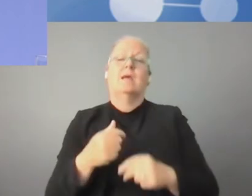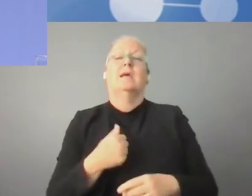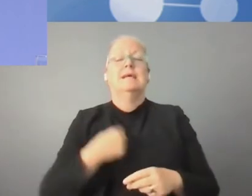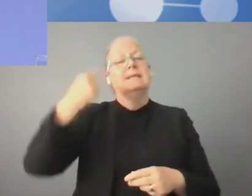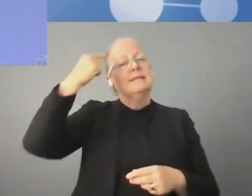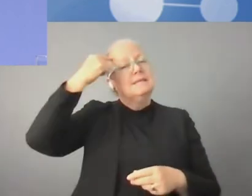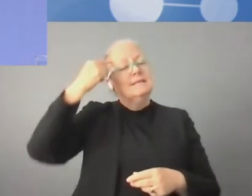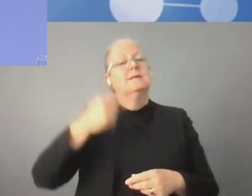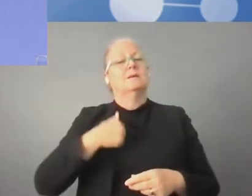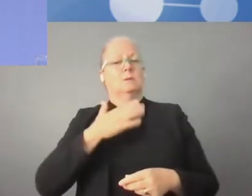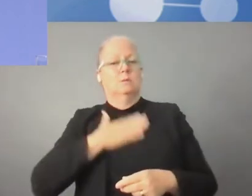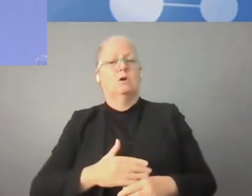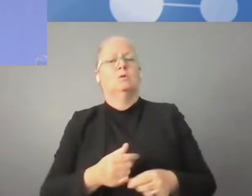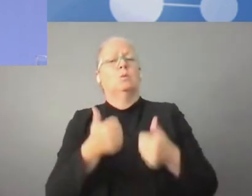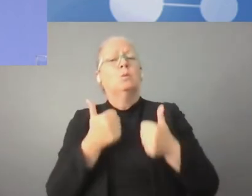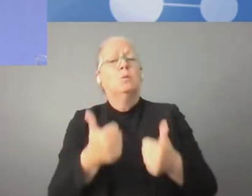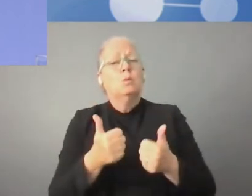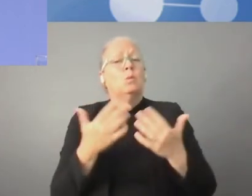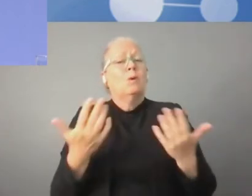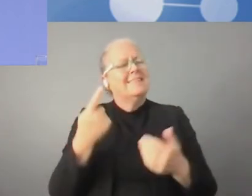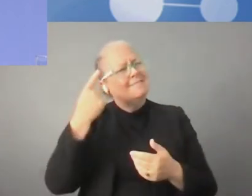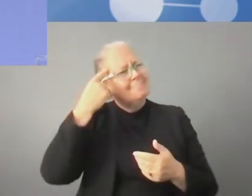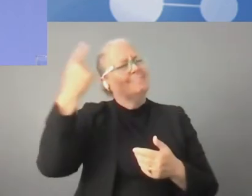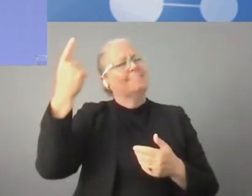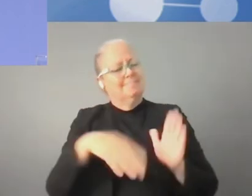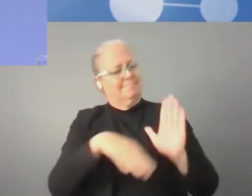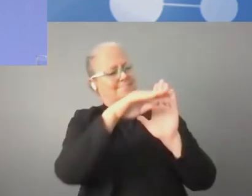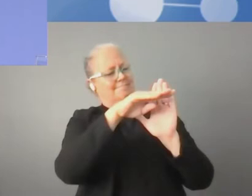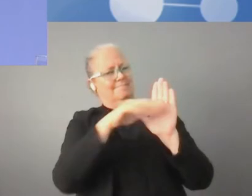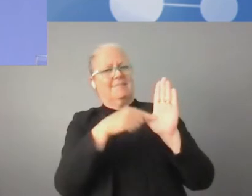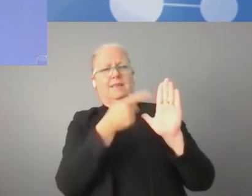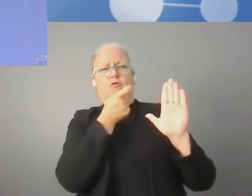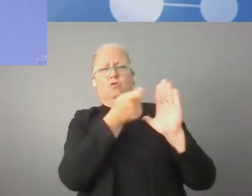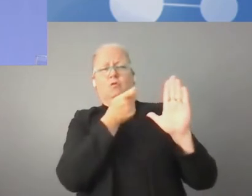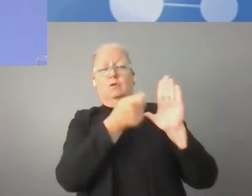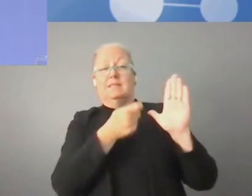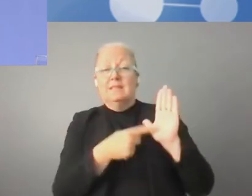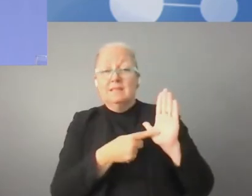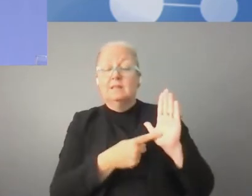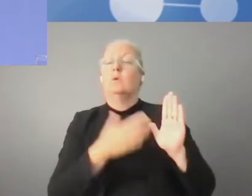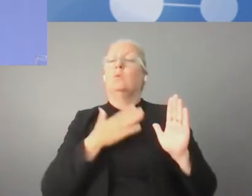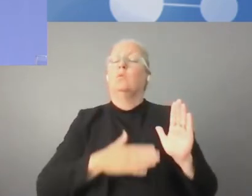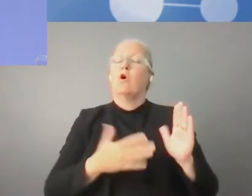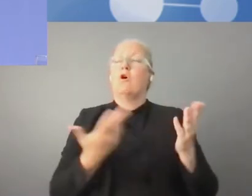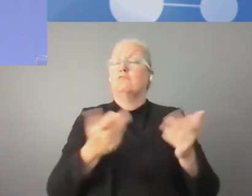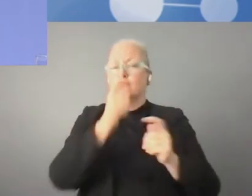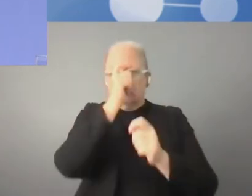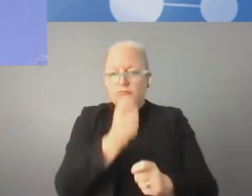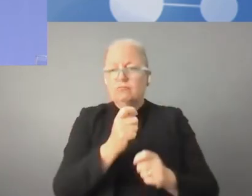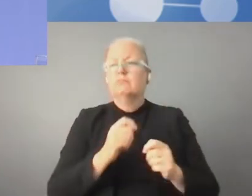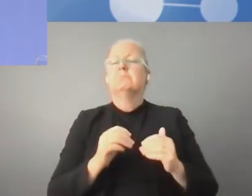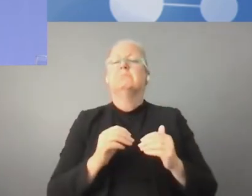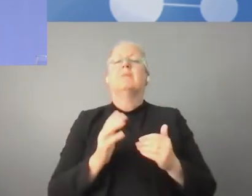键的事情。所以我觉得我们现在所面临的问题就是说如何正确规定这个领